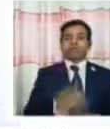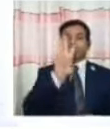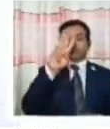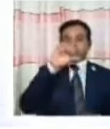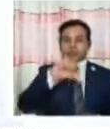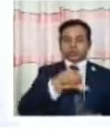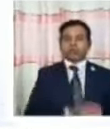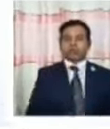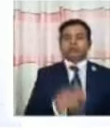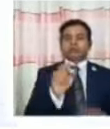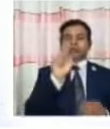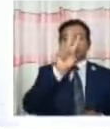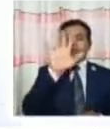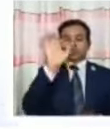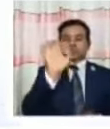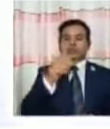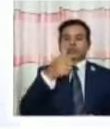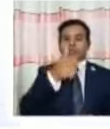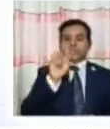1242 জন,